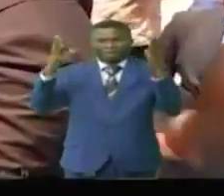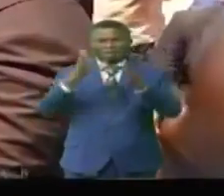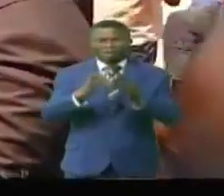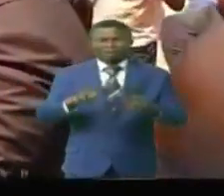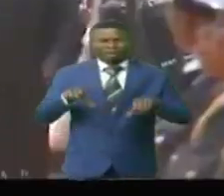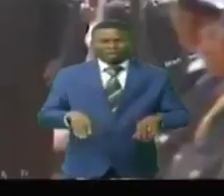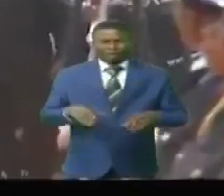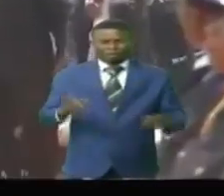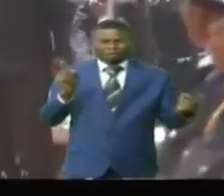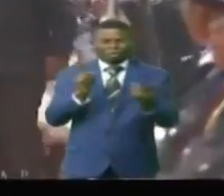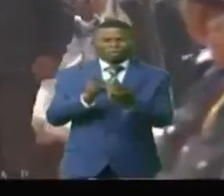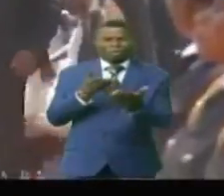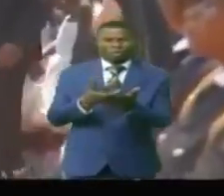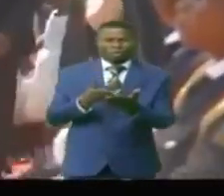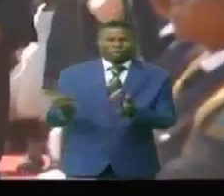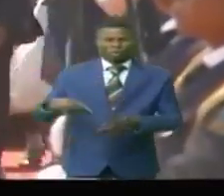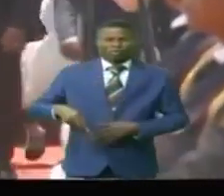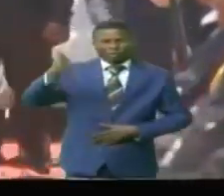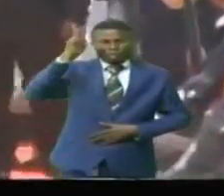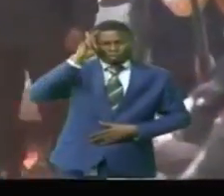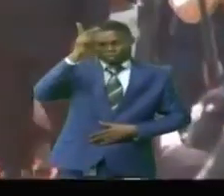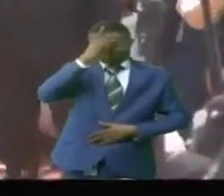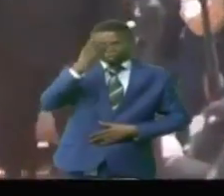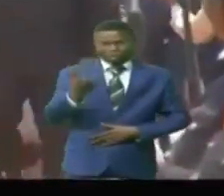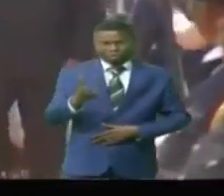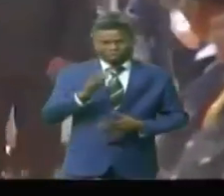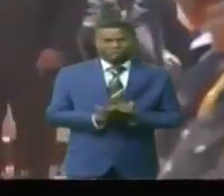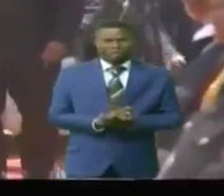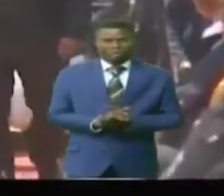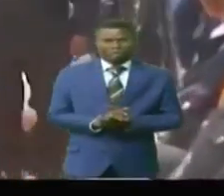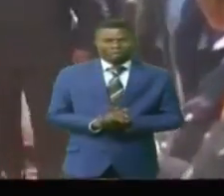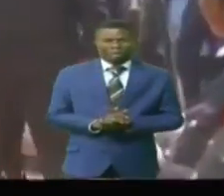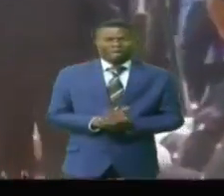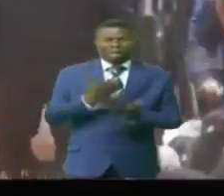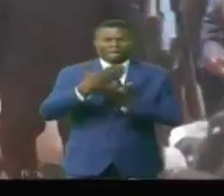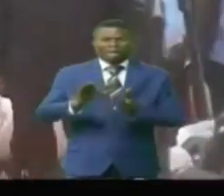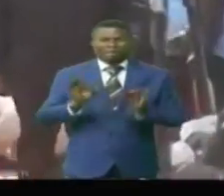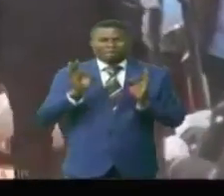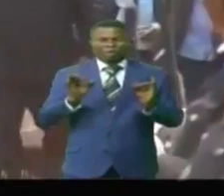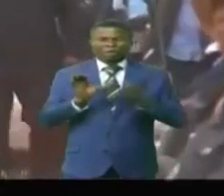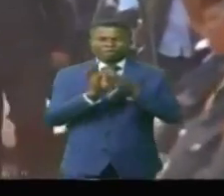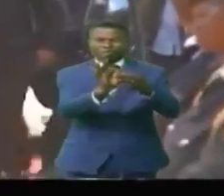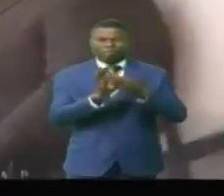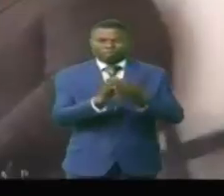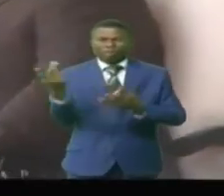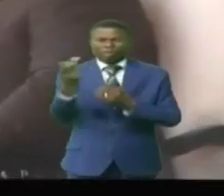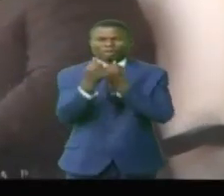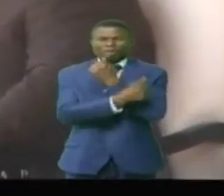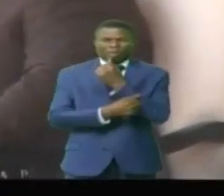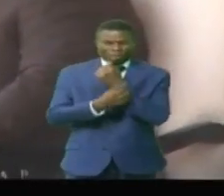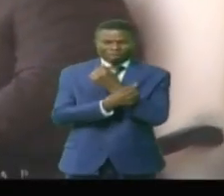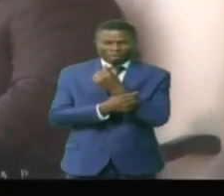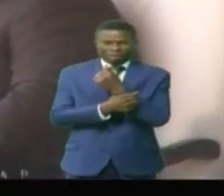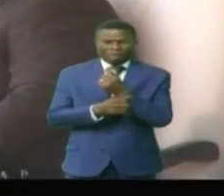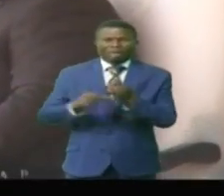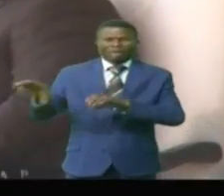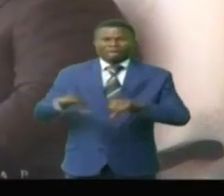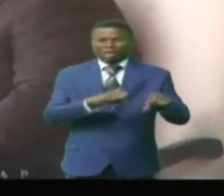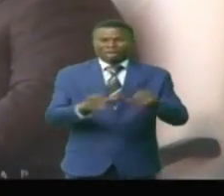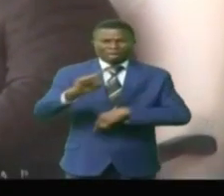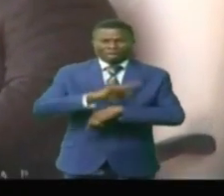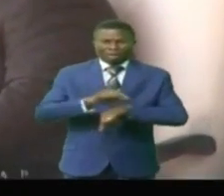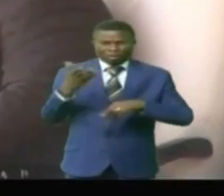territoire de Kasenga, province du Haut-Katanga. C'est donc une nouvelle phase de coopération entre les deux pays scellée lors de la cérémonie de ce